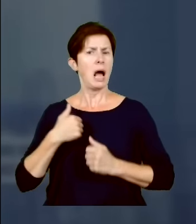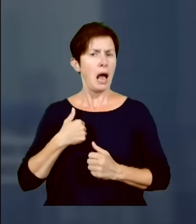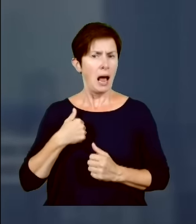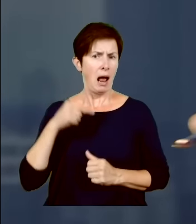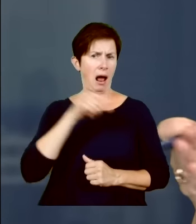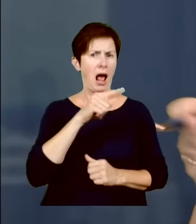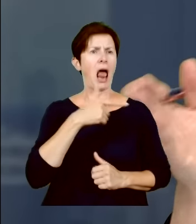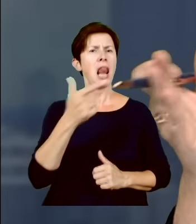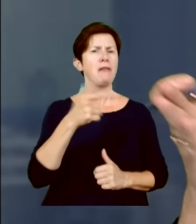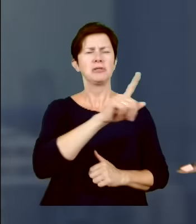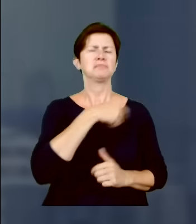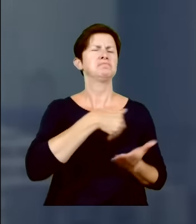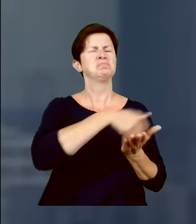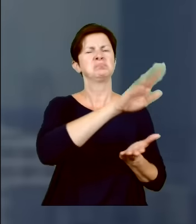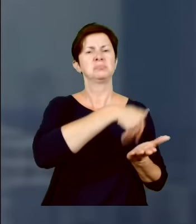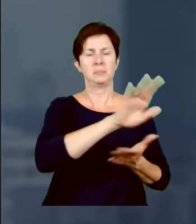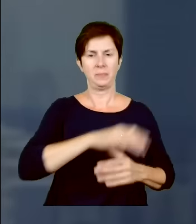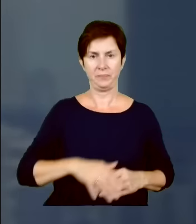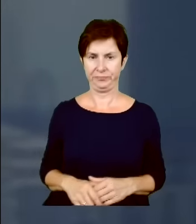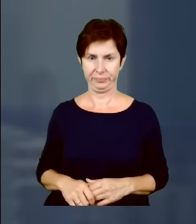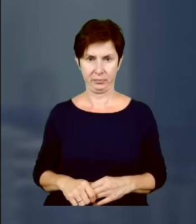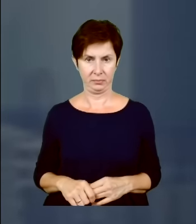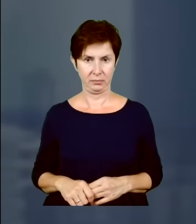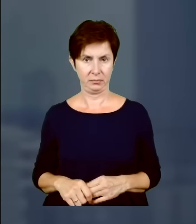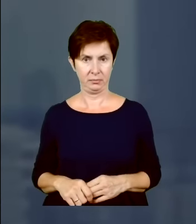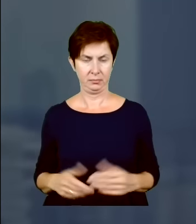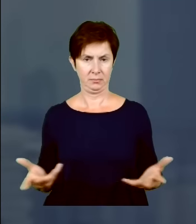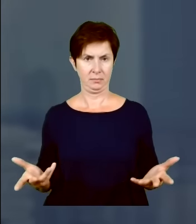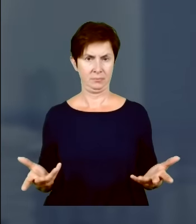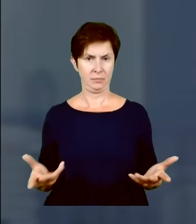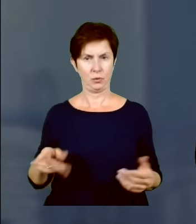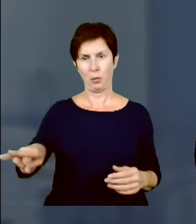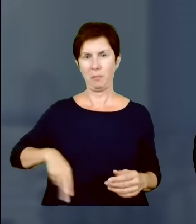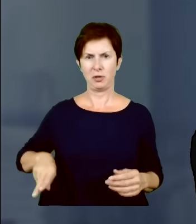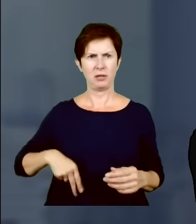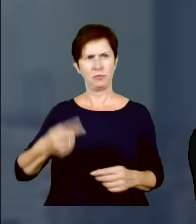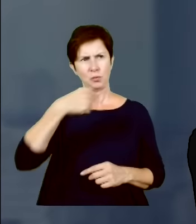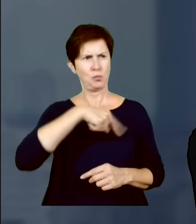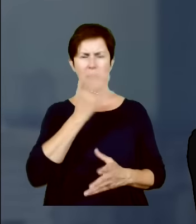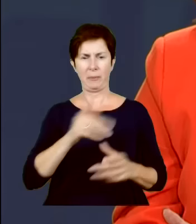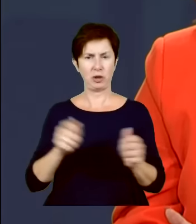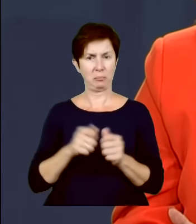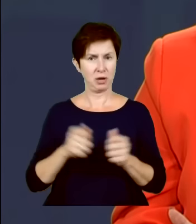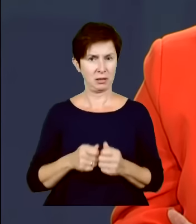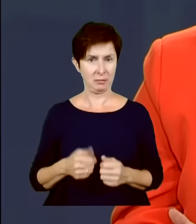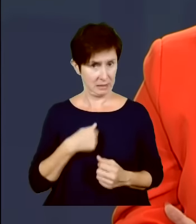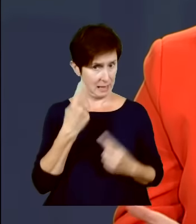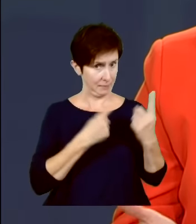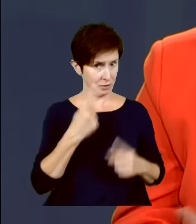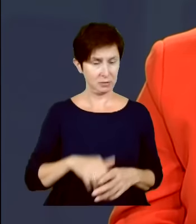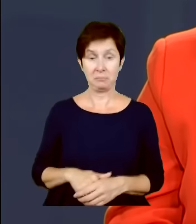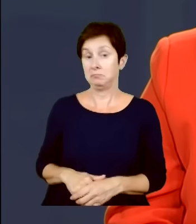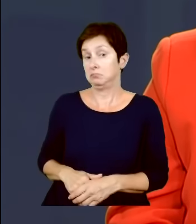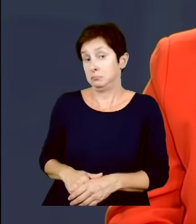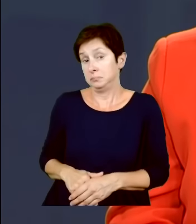nim przejedziemy jeszcze przy okazji z lewicy wiceministra pozbędziemy i w ministerstwie nie będzie nam przeszkadzał Muszę powiedzieć z głowy dokładnie No